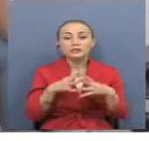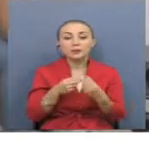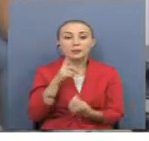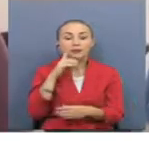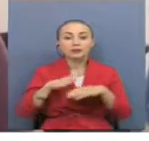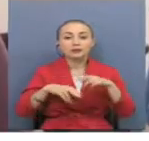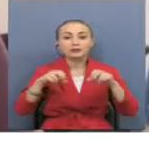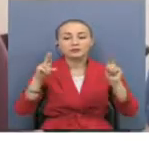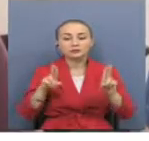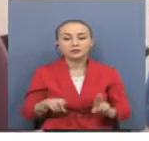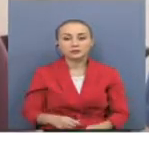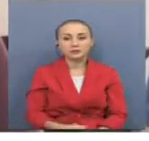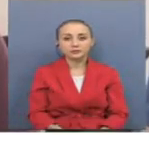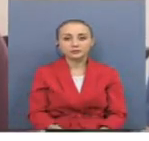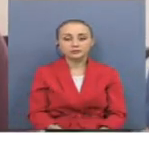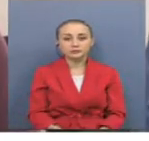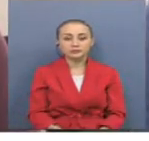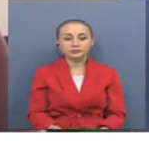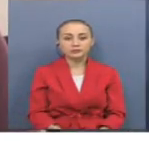Габдуллина, Павел Соловьев, Көкше ақпарат.